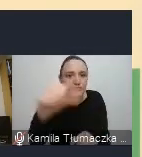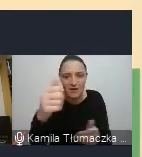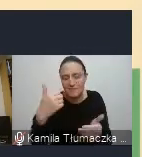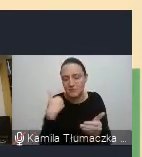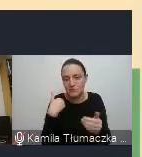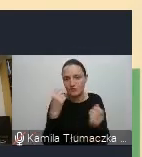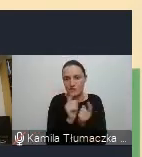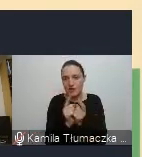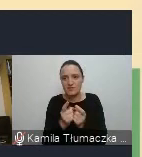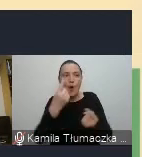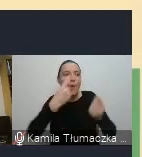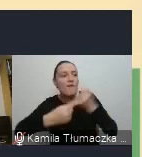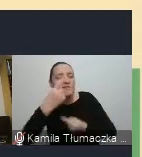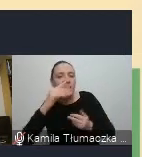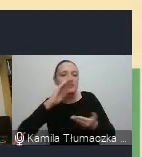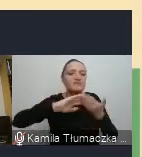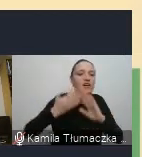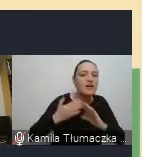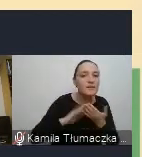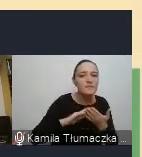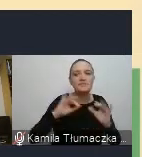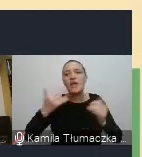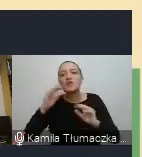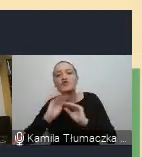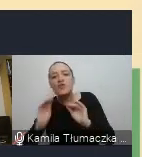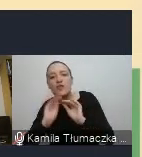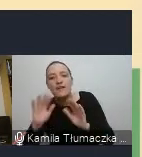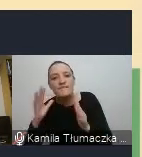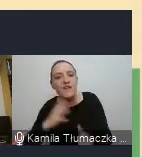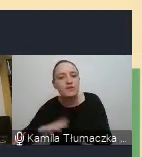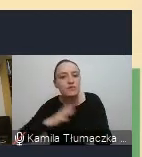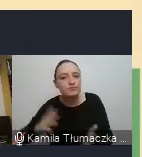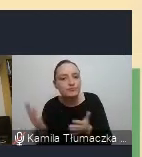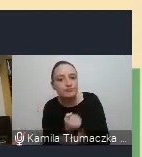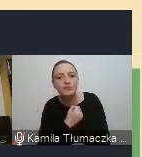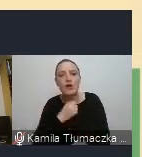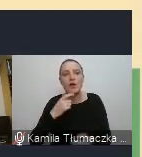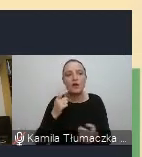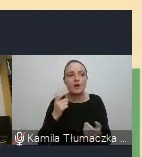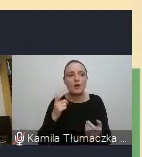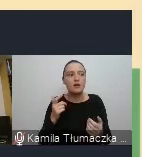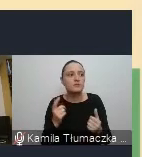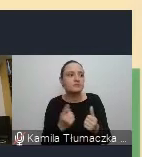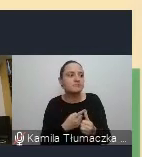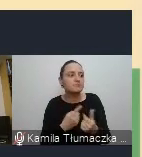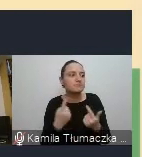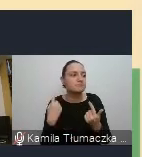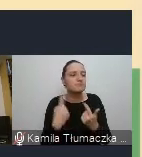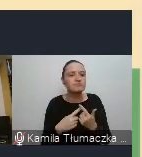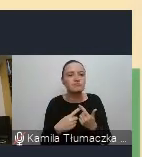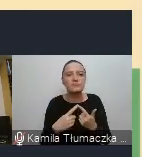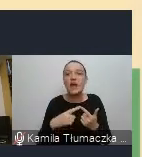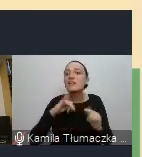opowiadałyśmy sobie o tym, z jakich szkoleń warto skorzystać, na jakich